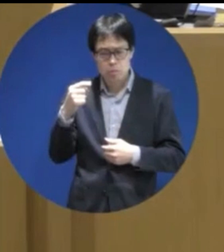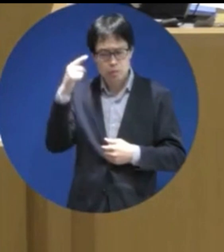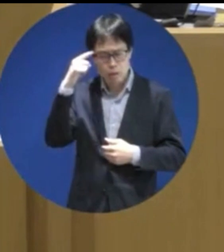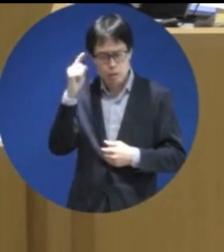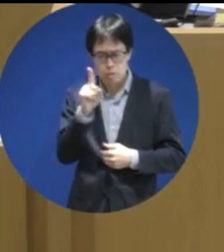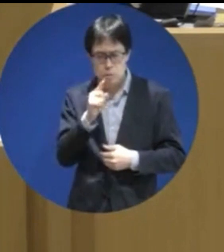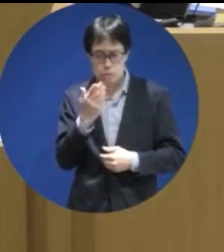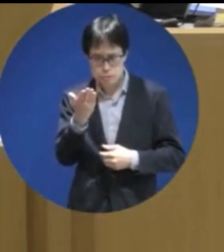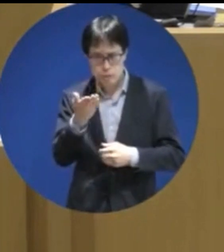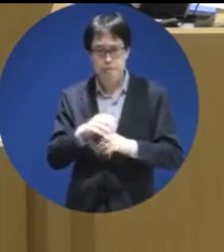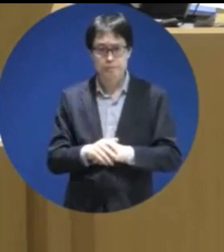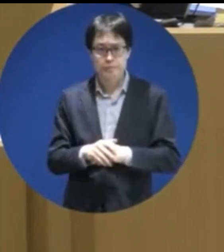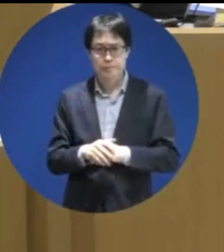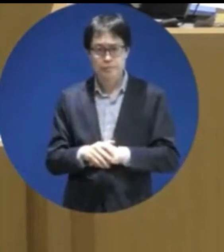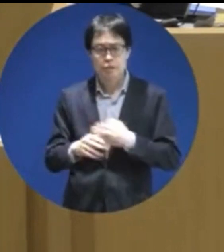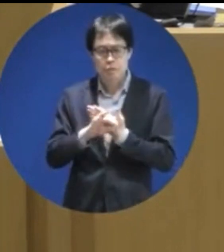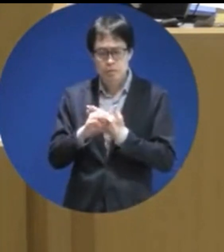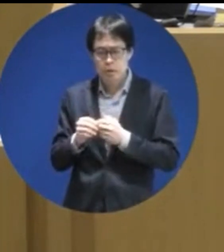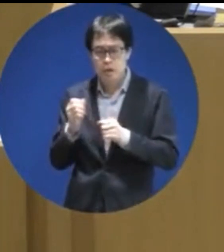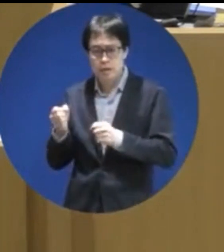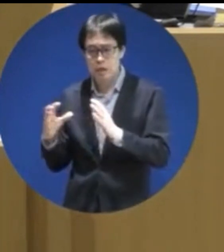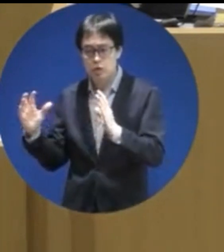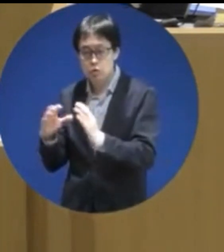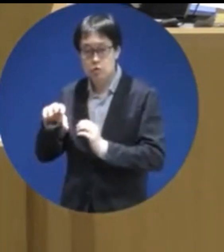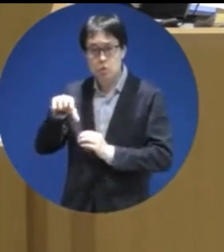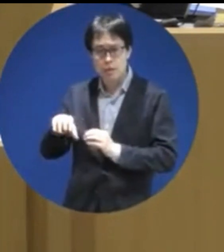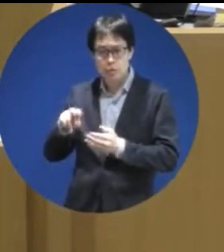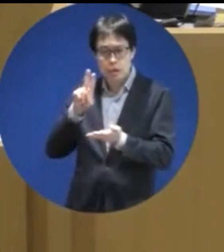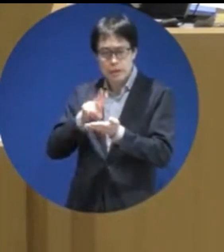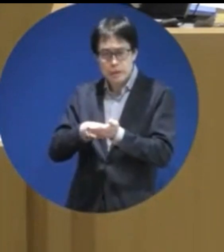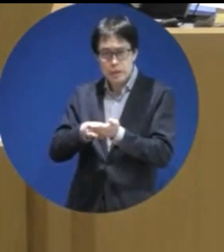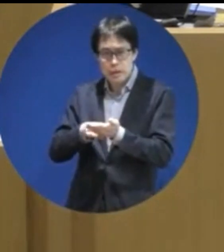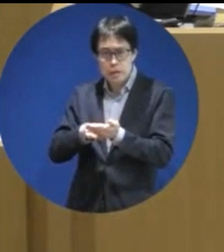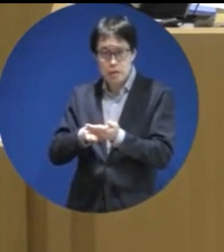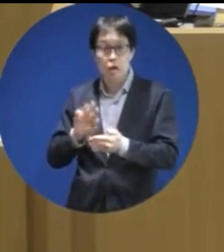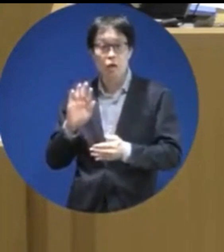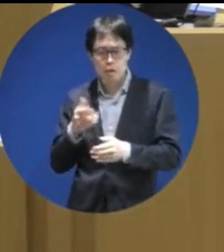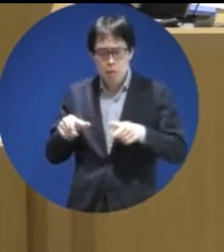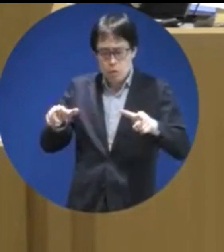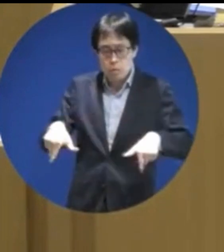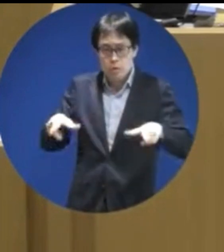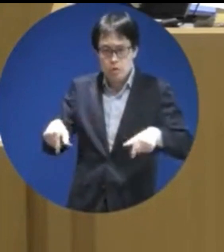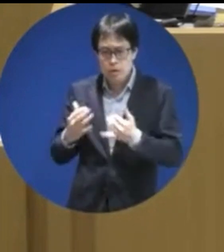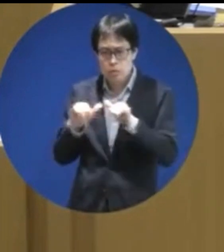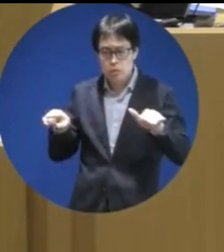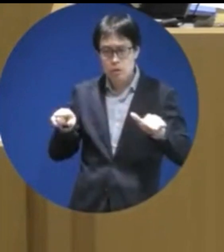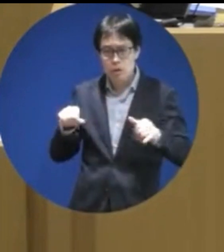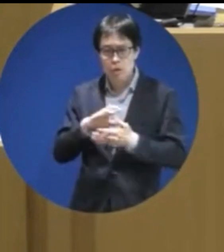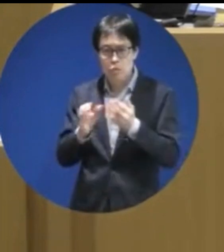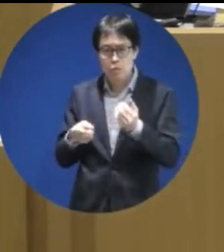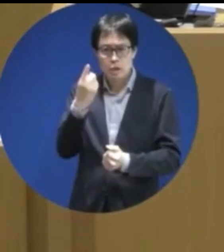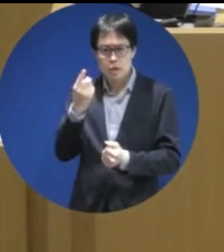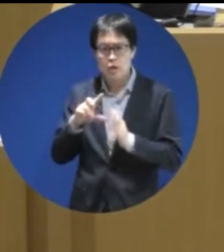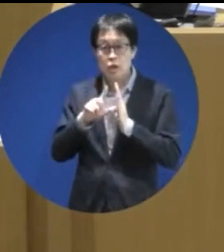のように考えておりますでしょうか。一時避難集合場所に指定されているにもかかわらず、車椅子の方がもし災害があった